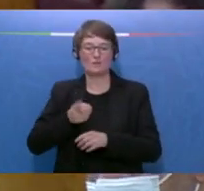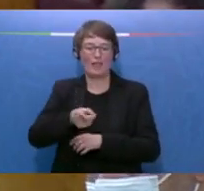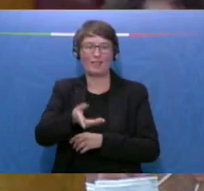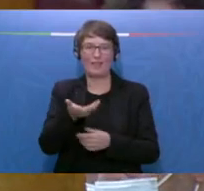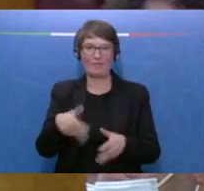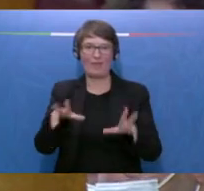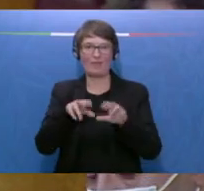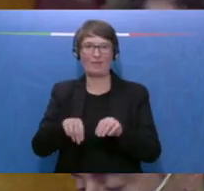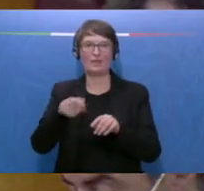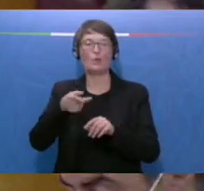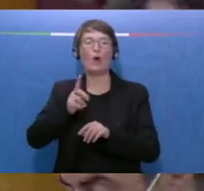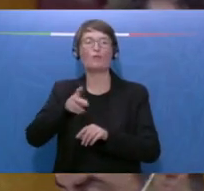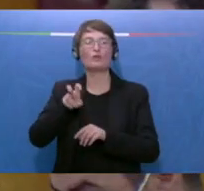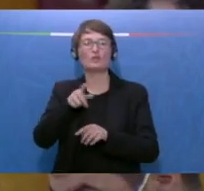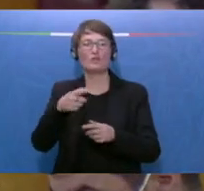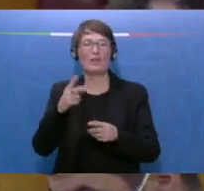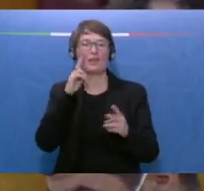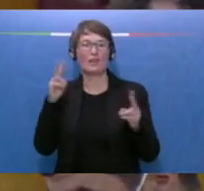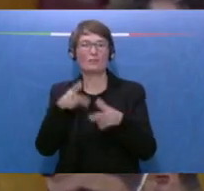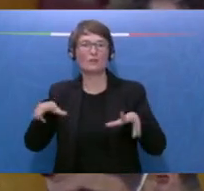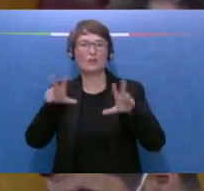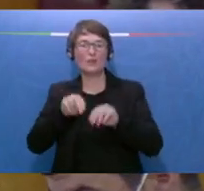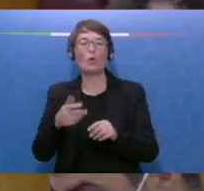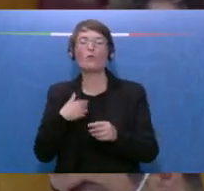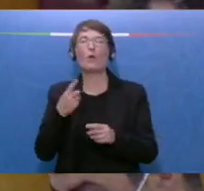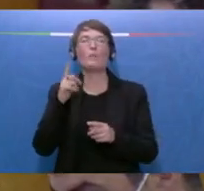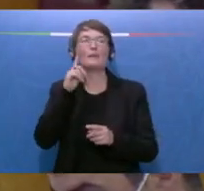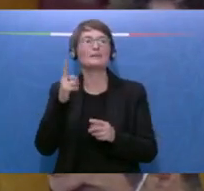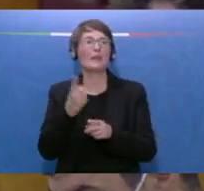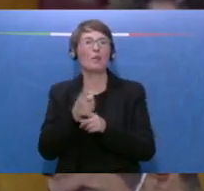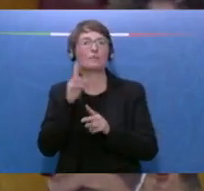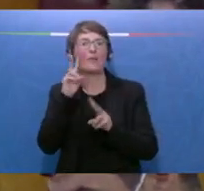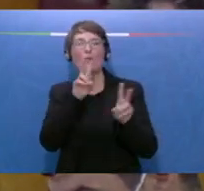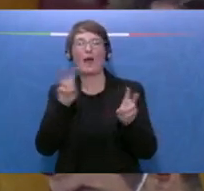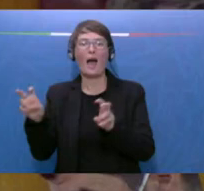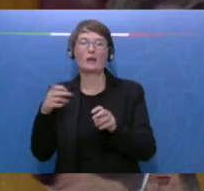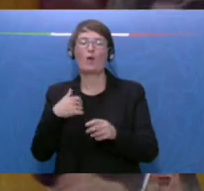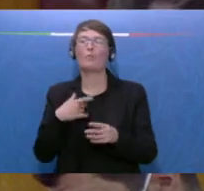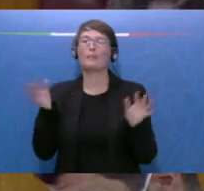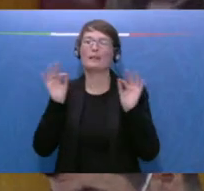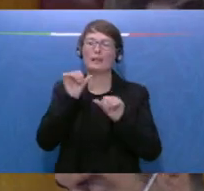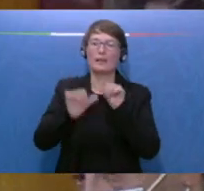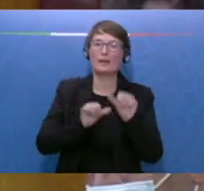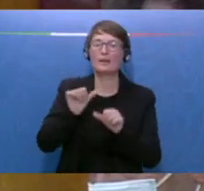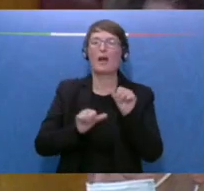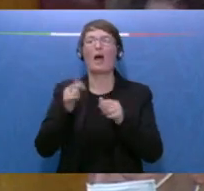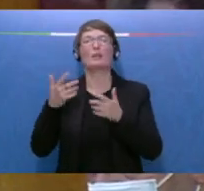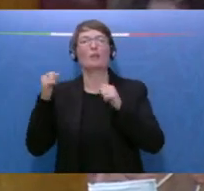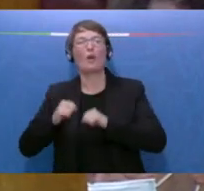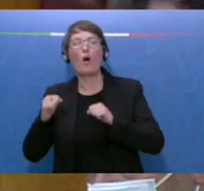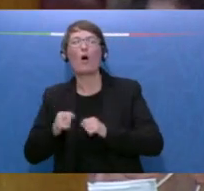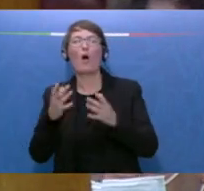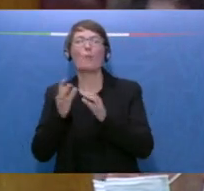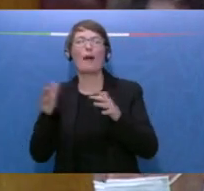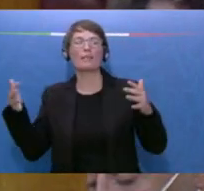temi come la lotta al cambiamento climatico la riforma del commercio la stessa lotta alla pandemia ecco quale strategia per